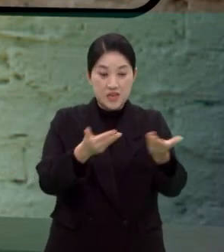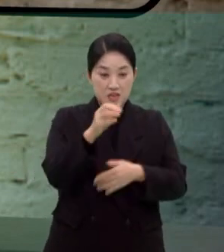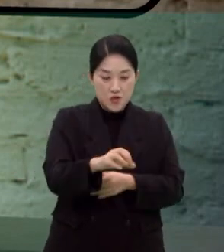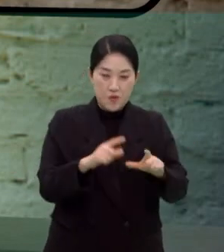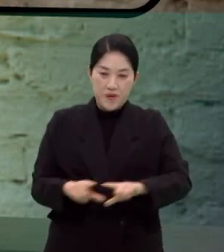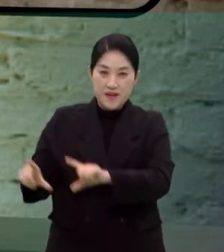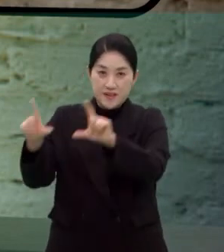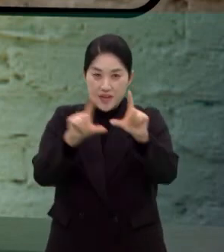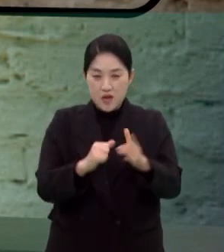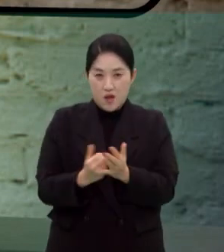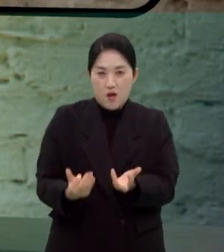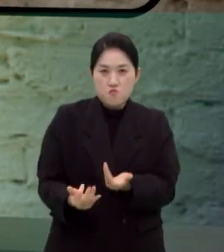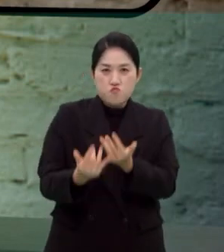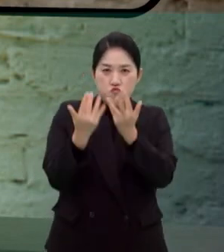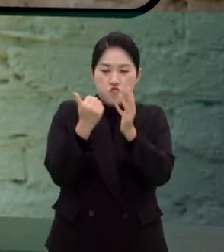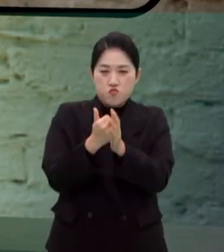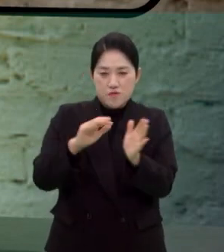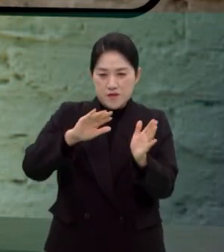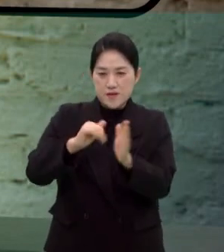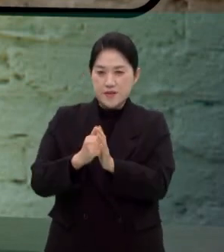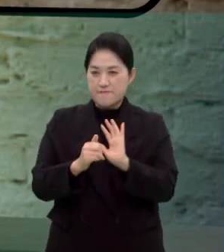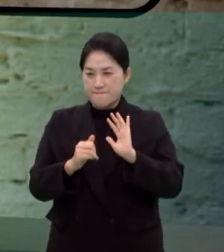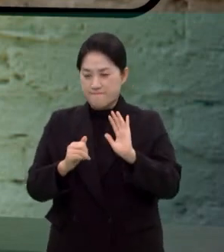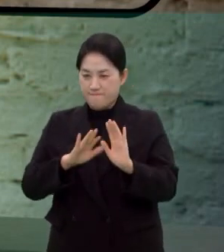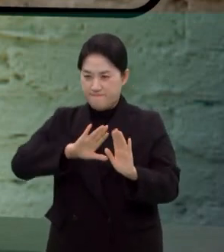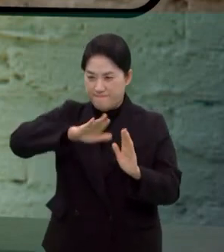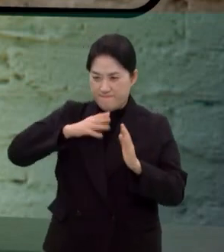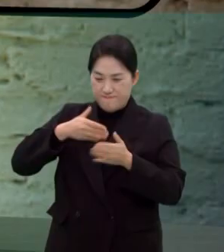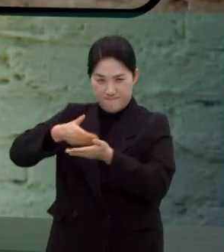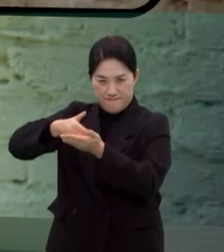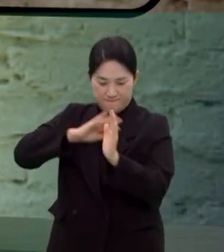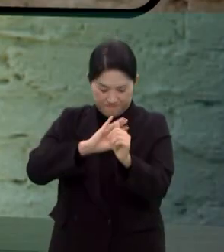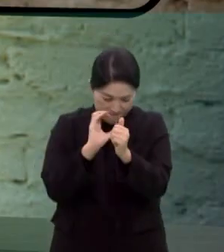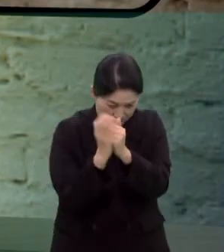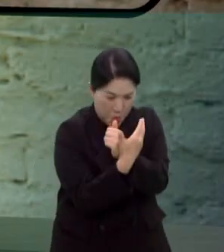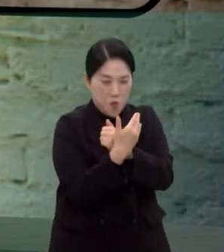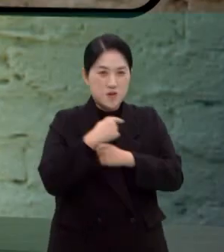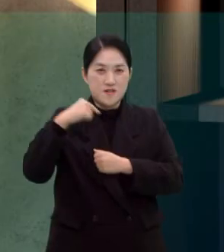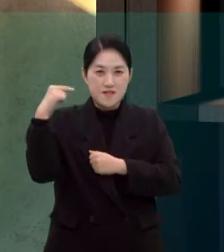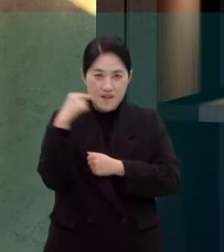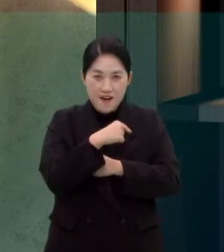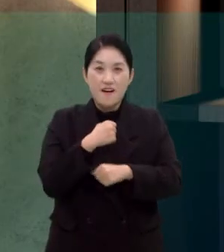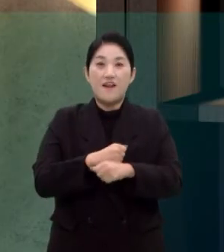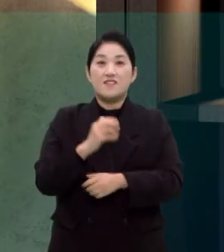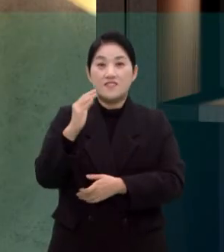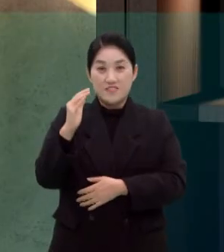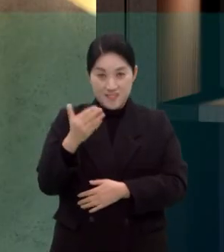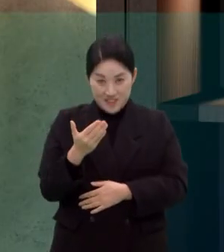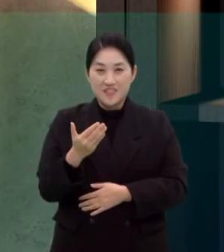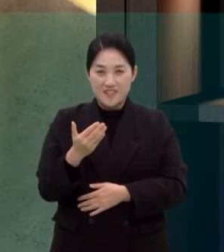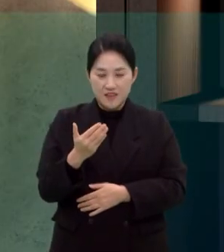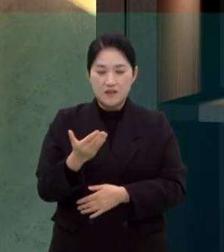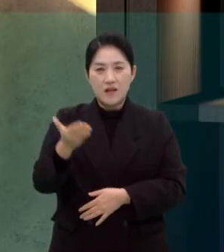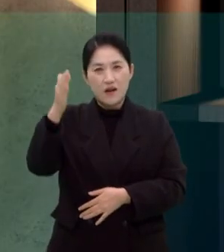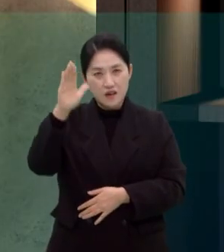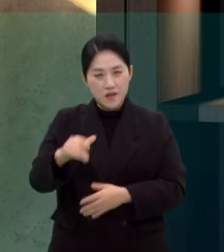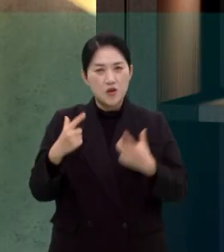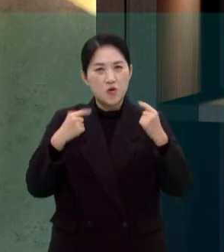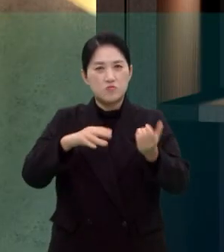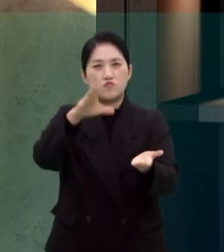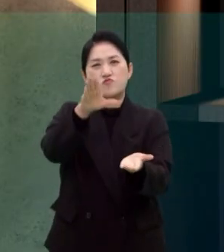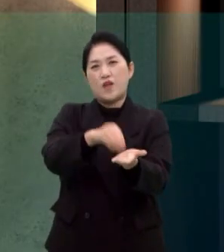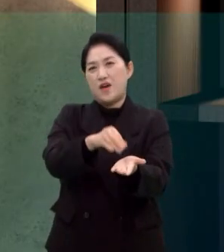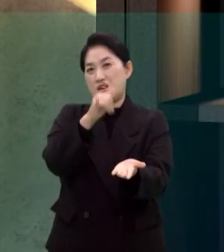일상을 화재로부터 더욱 철저히 지켜낼 수 있게 되었습니다. 하지만 여전히 숙제는